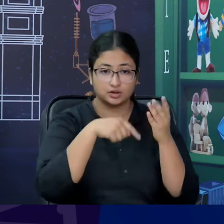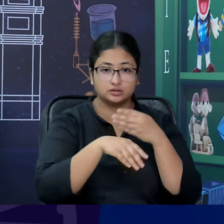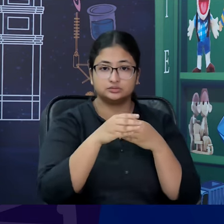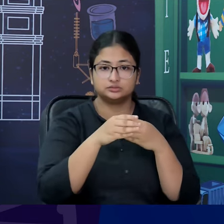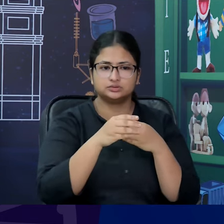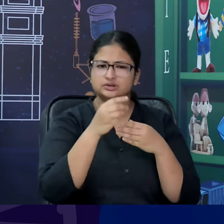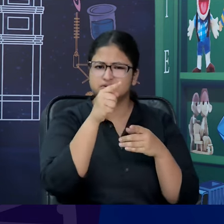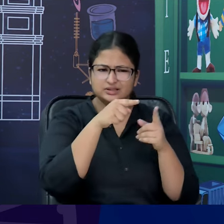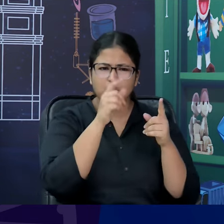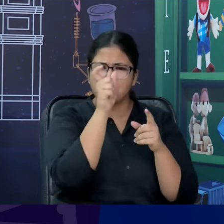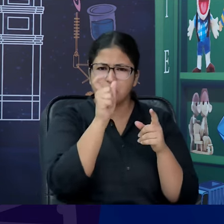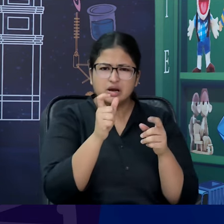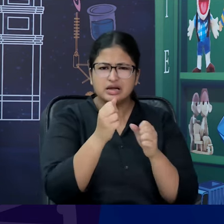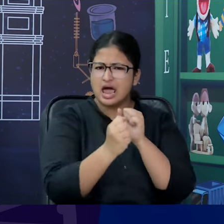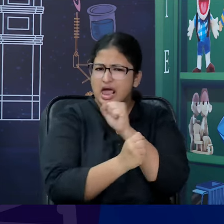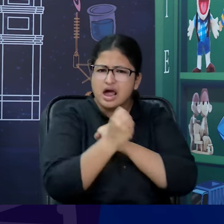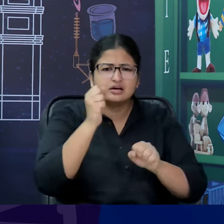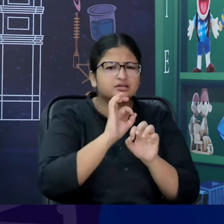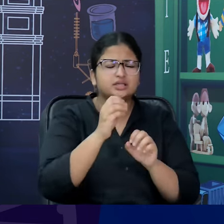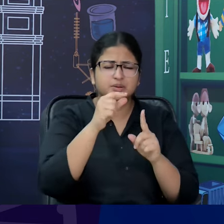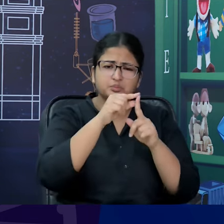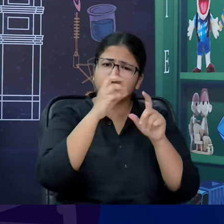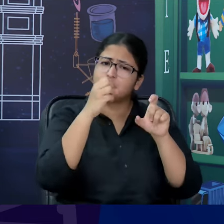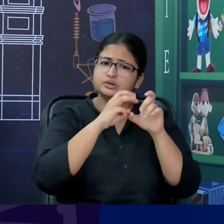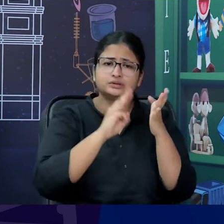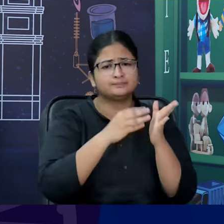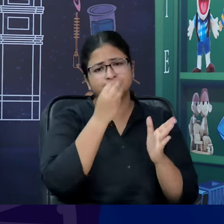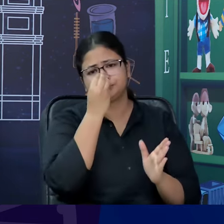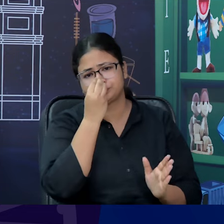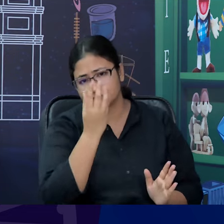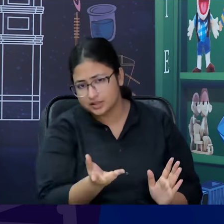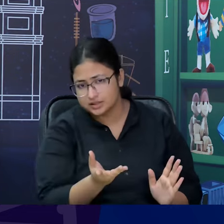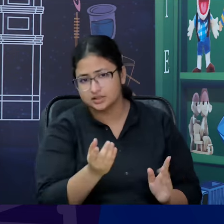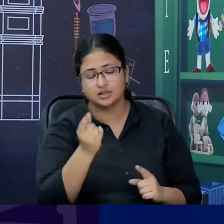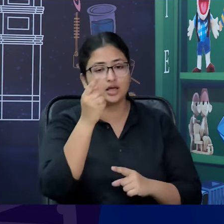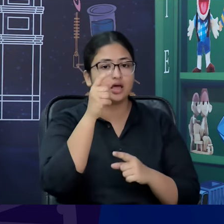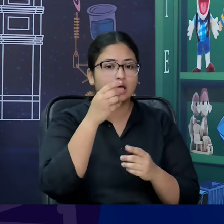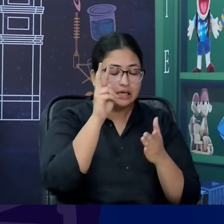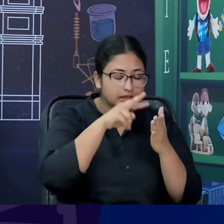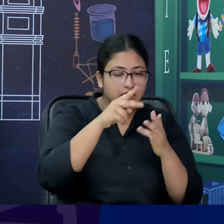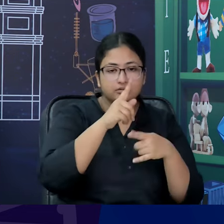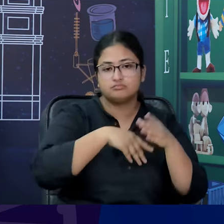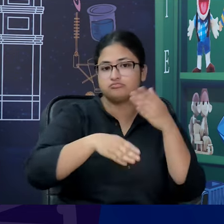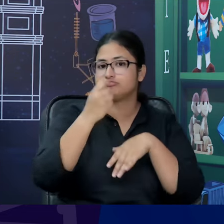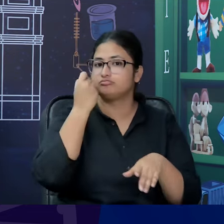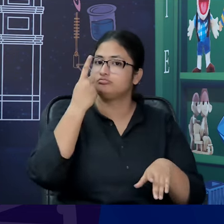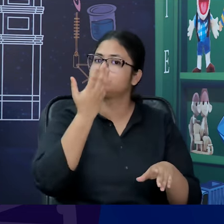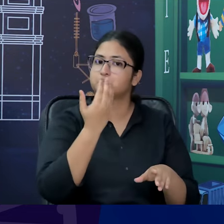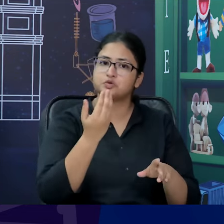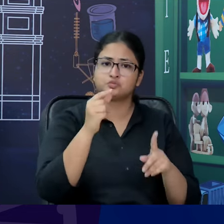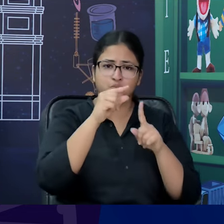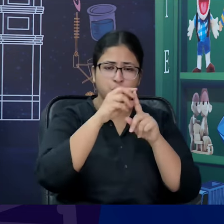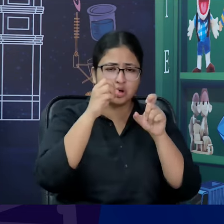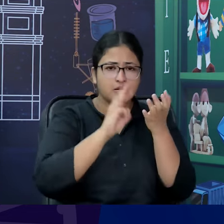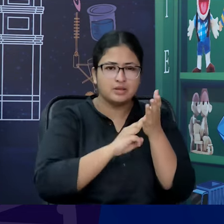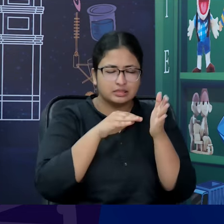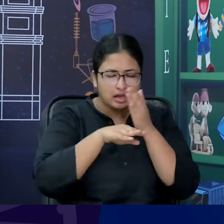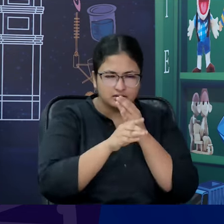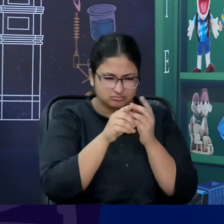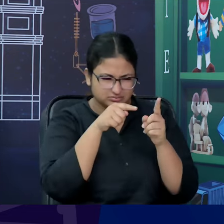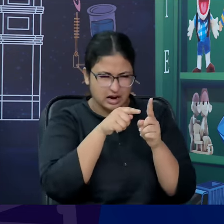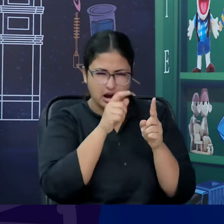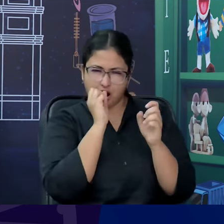हालांकि कोई कठिन शब्द नहीं है कविता बहुत स लयात्मक है बोधात्मक है और कविता में कहीं कोई कलिता